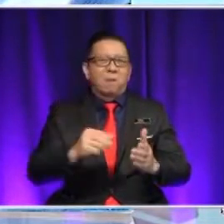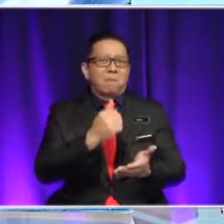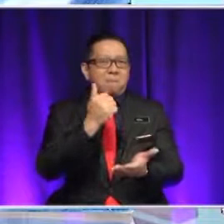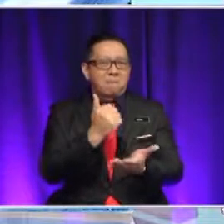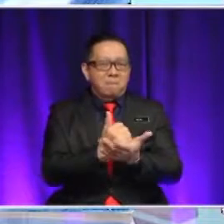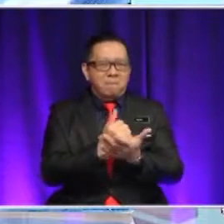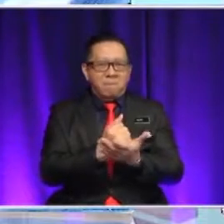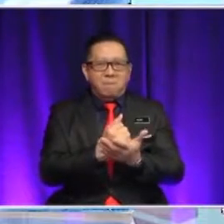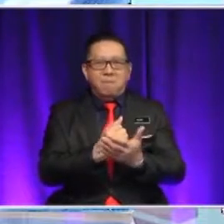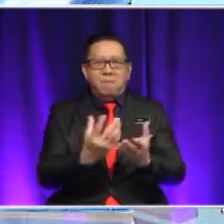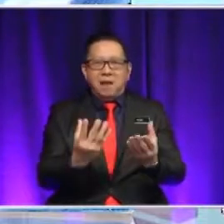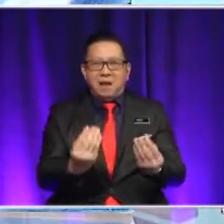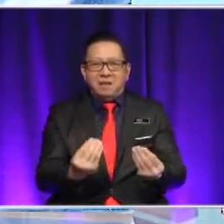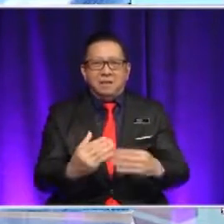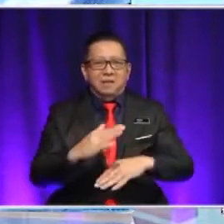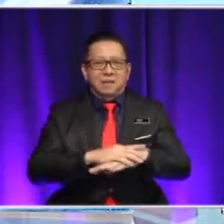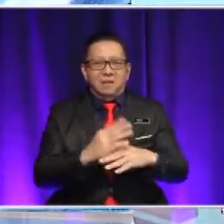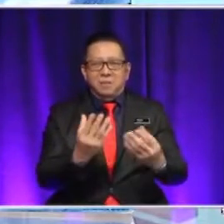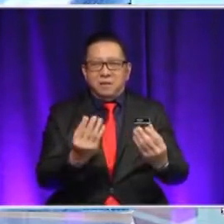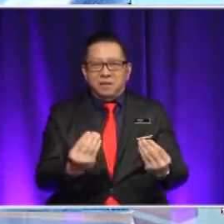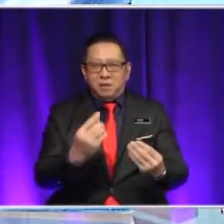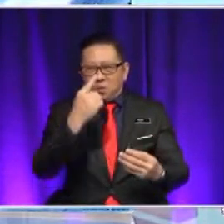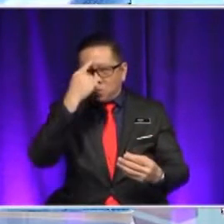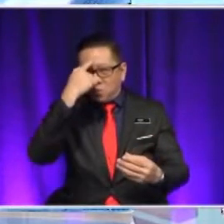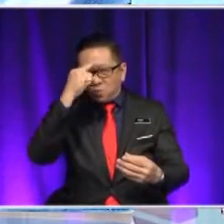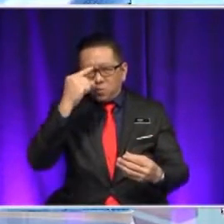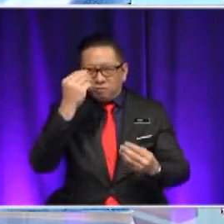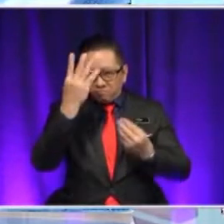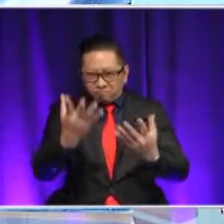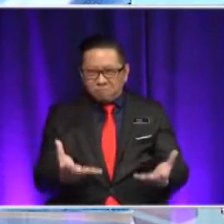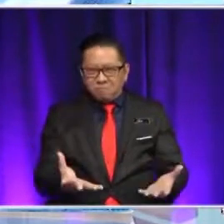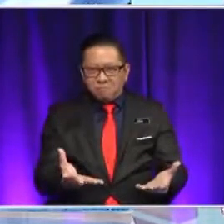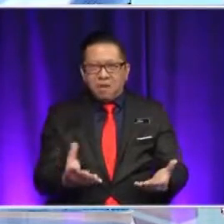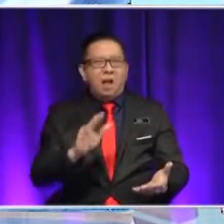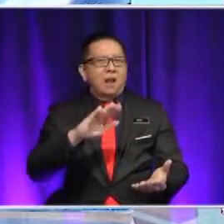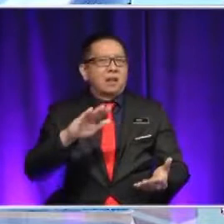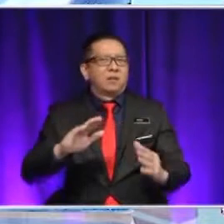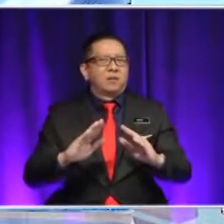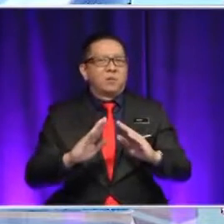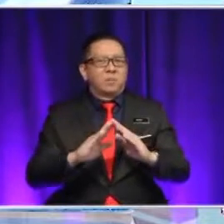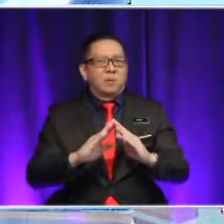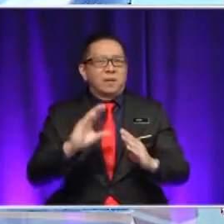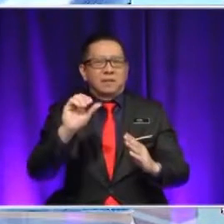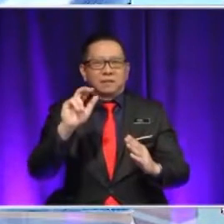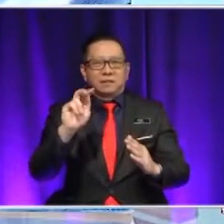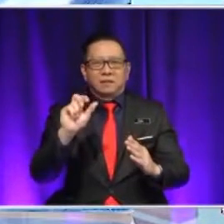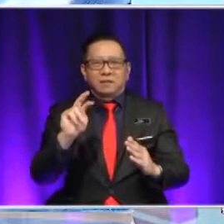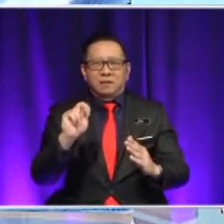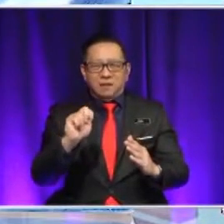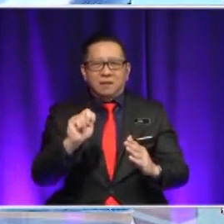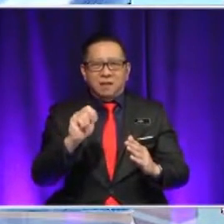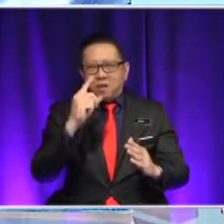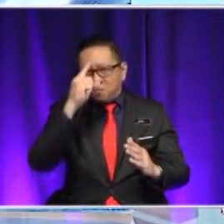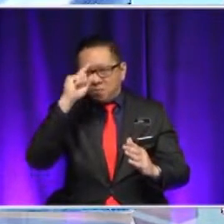Oke untuk mengetahui fine dan adik-adik di rumah catatan merupakan proses sapuan warna menggunakan bahan